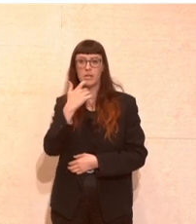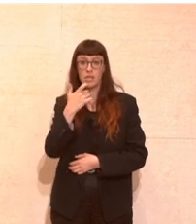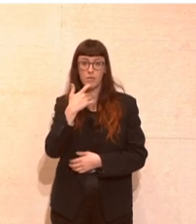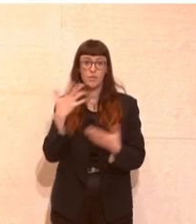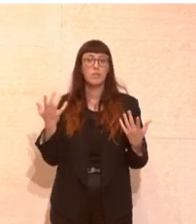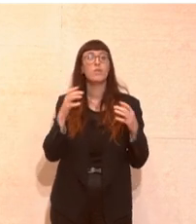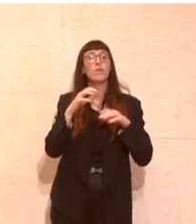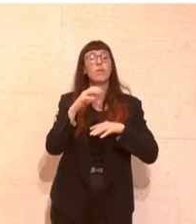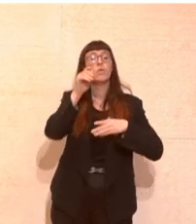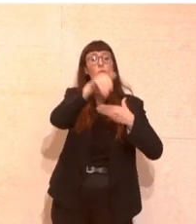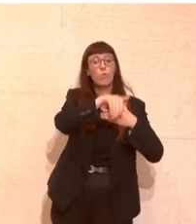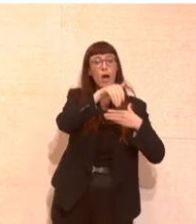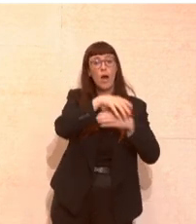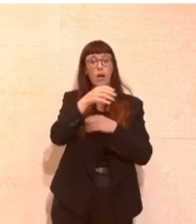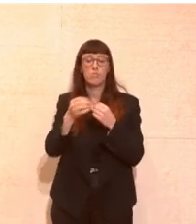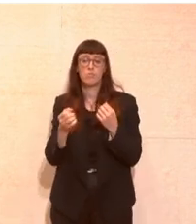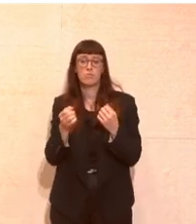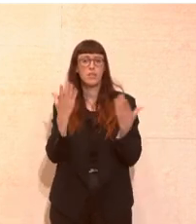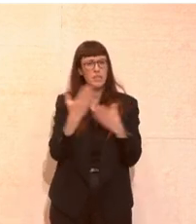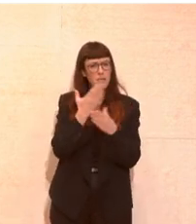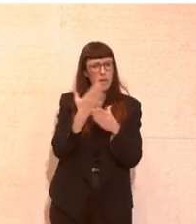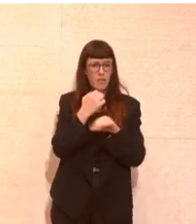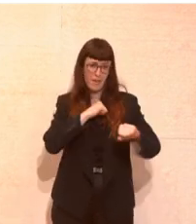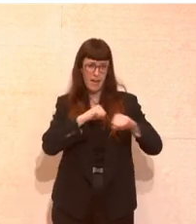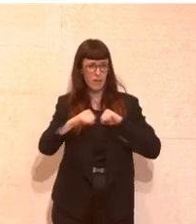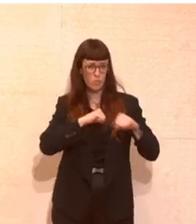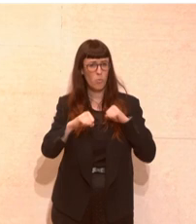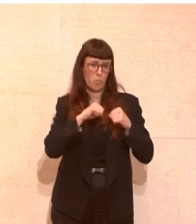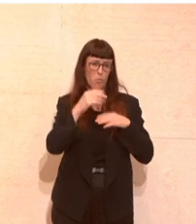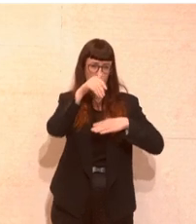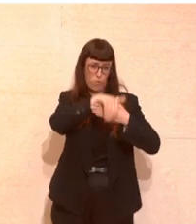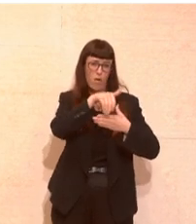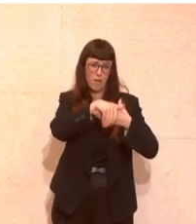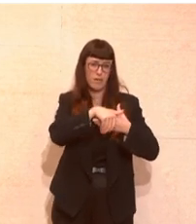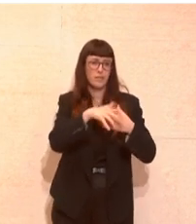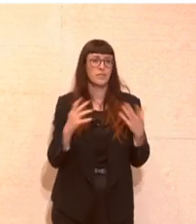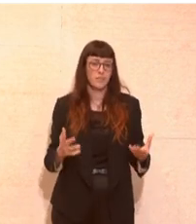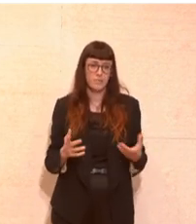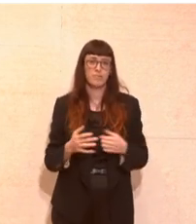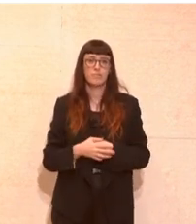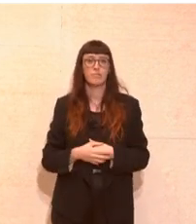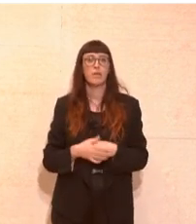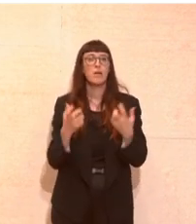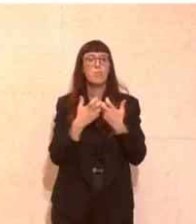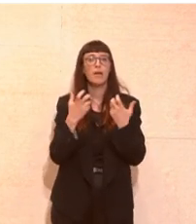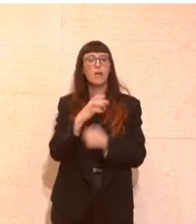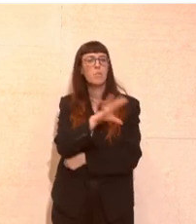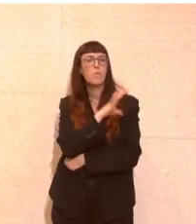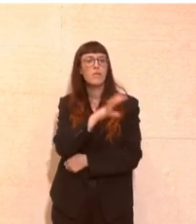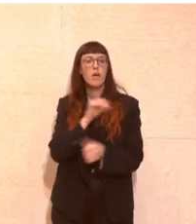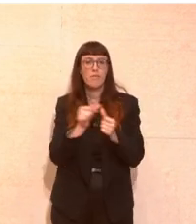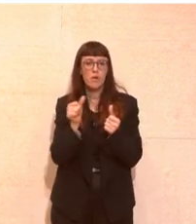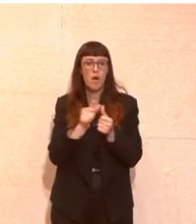quand on est du soir, qu'est-ce qu'on fait? Ben, on est très actif en soirée, et parmi les enseignants, parmi vous, ce seront ceux qui vont préparer les cours toujours le